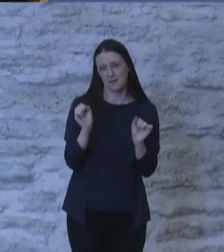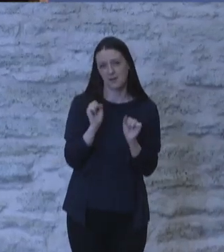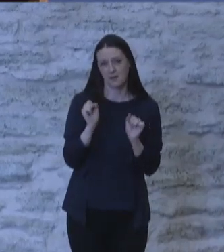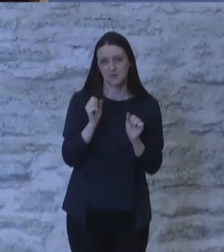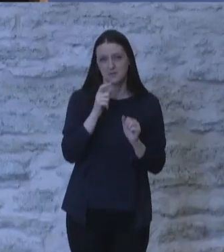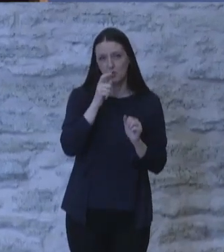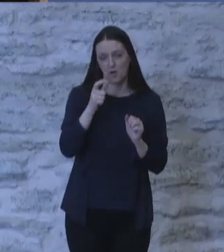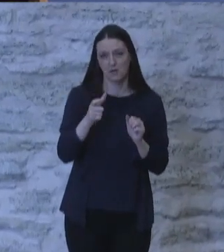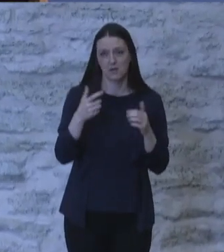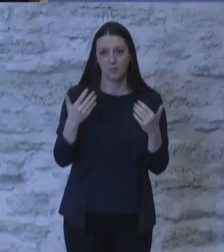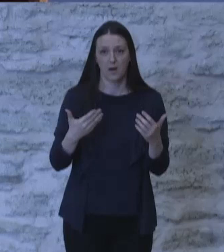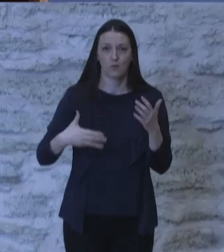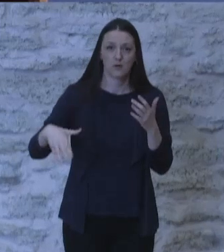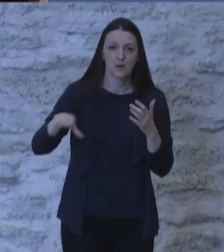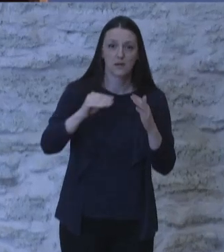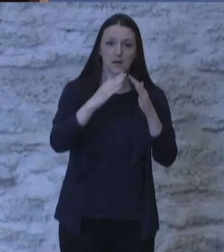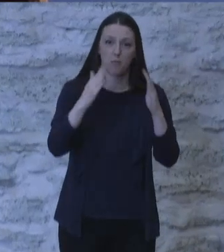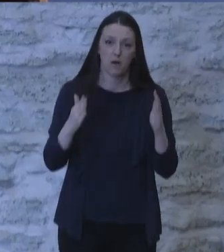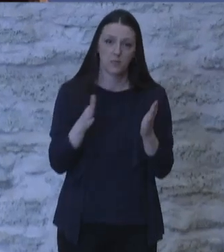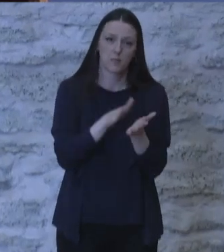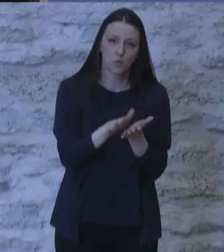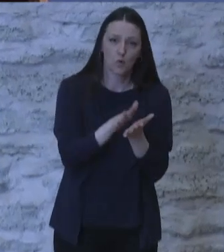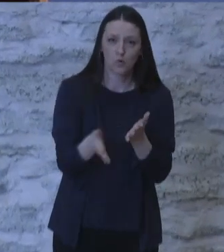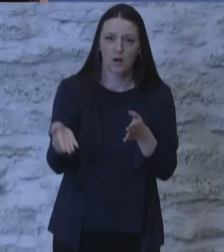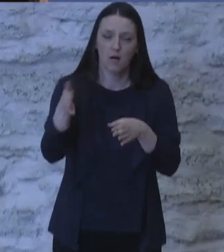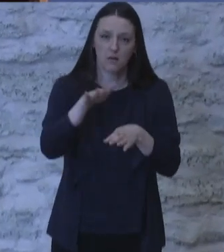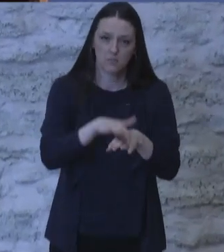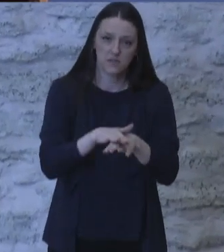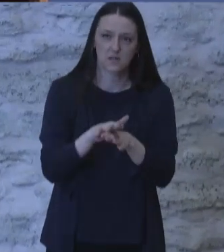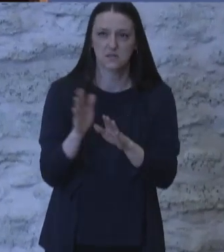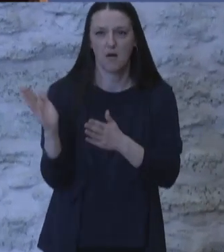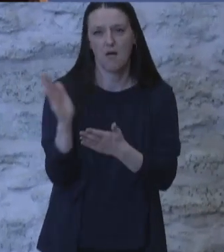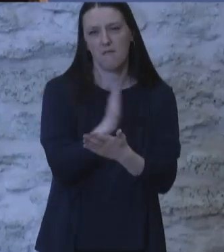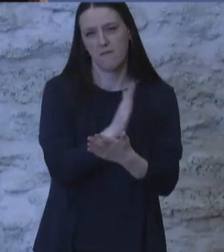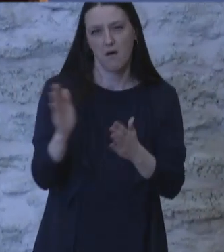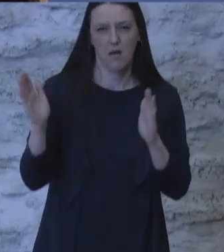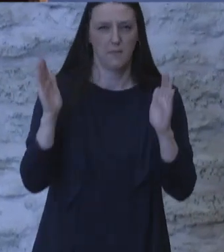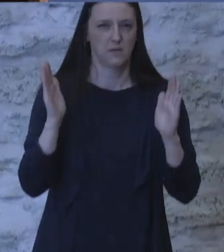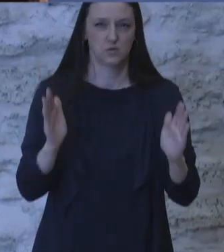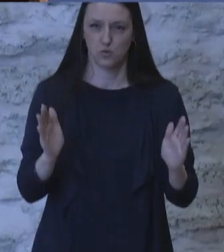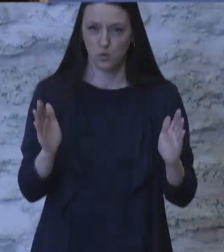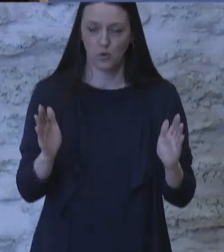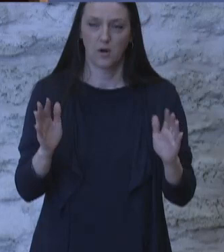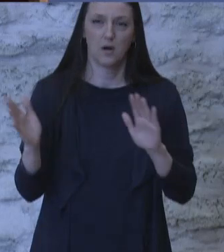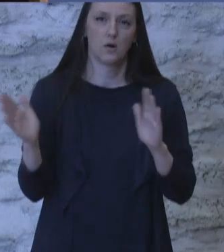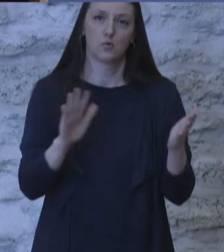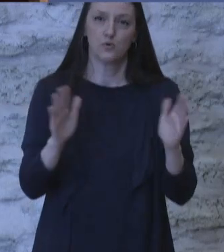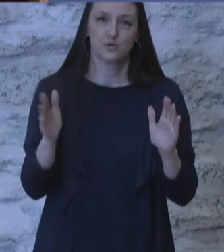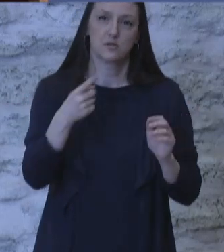kõikide majapidamiste katmiseks vajalik lisakulu hinnang vahemikus. See vahemik on väga suur, aga see on kuskil